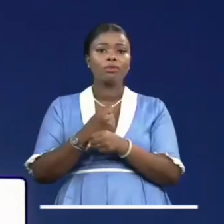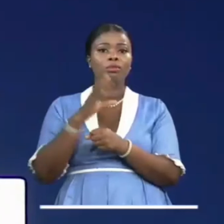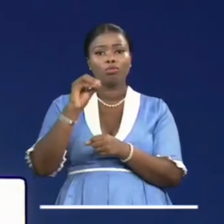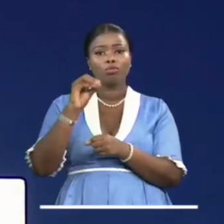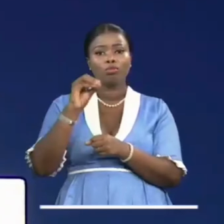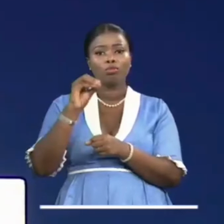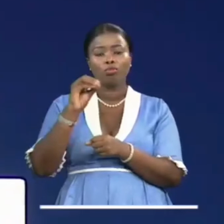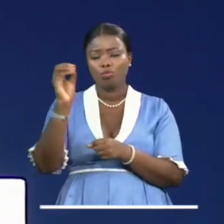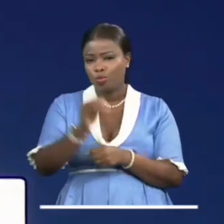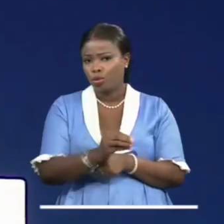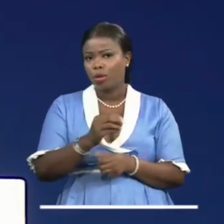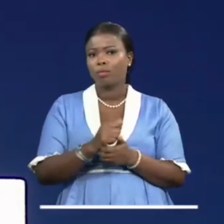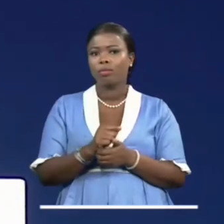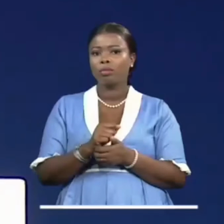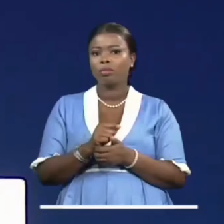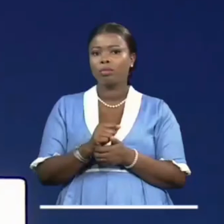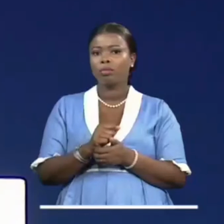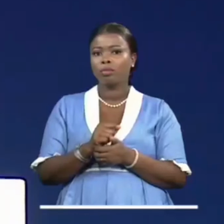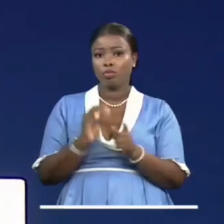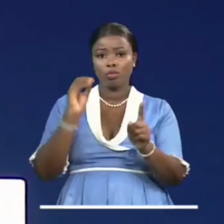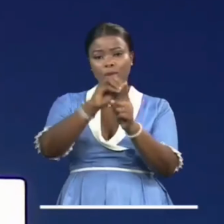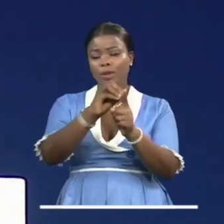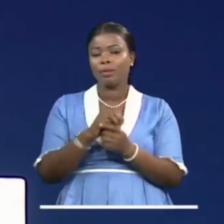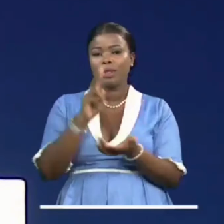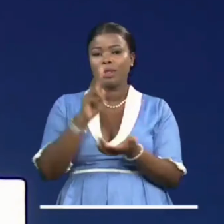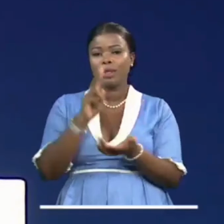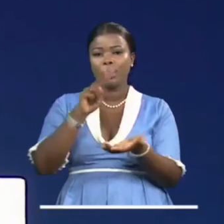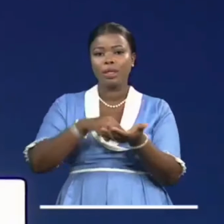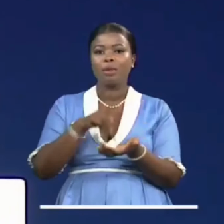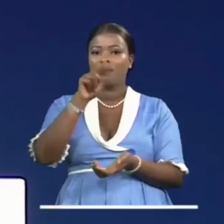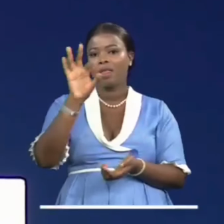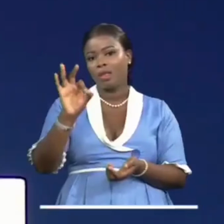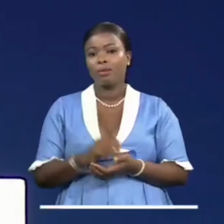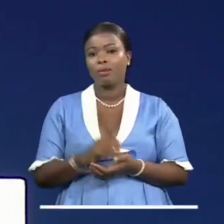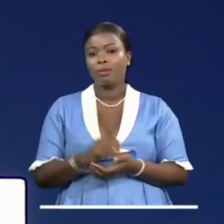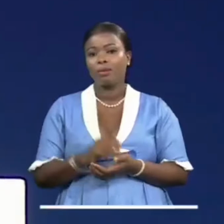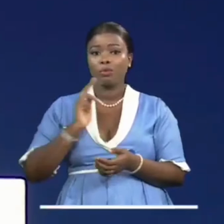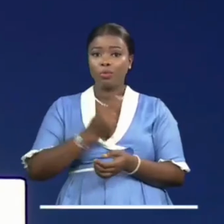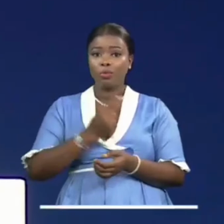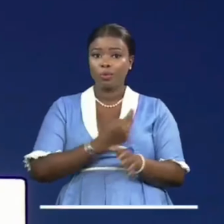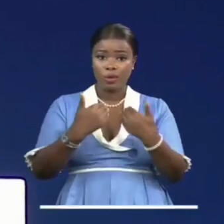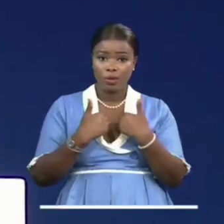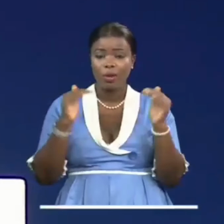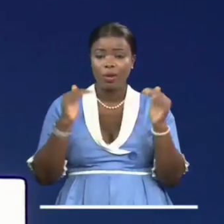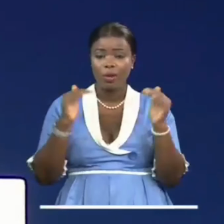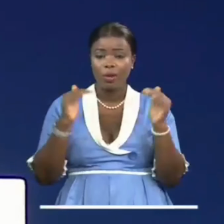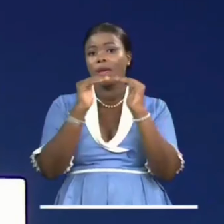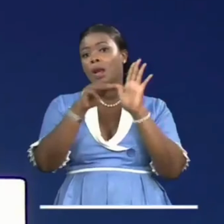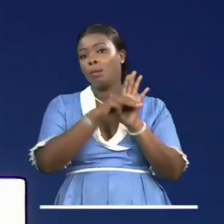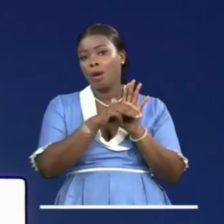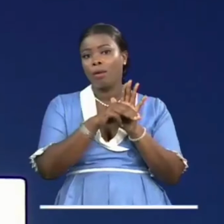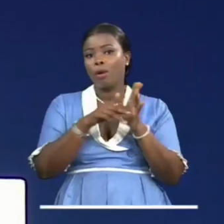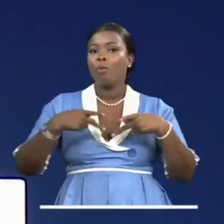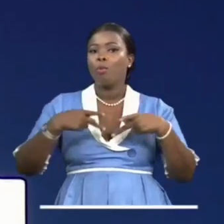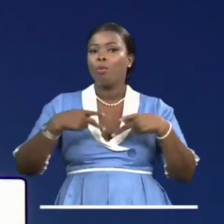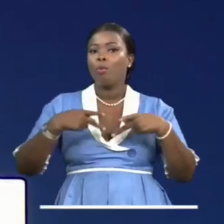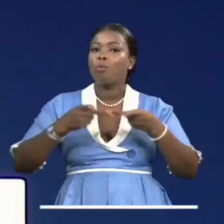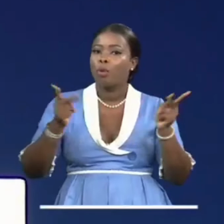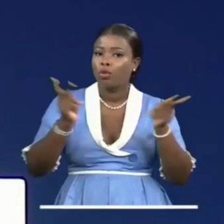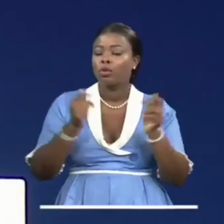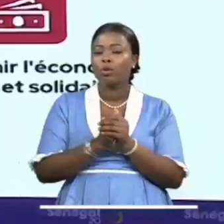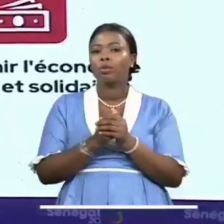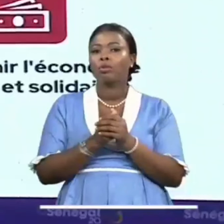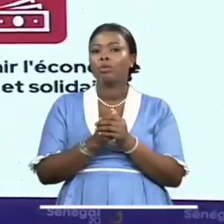l'horizon 2029 nous avons également il faut la promotion des modes de production et de consommation